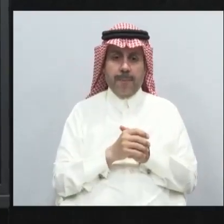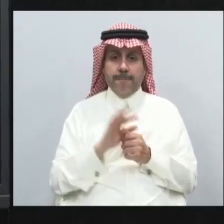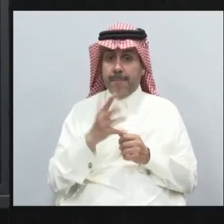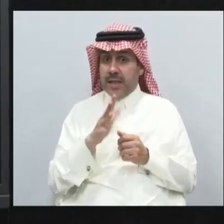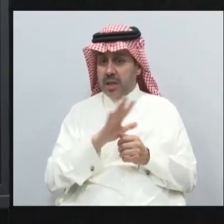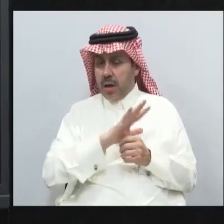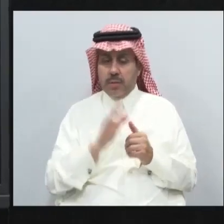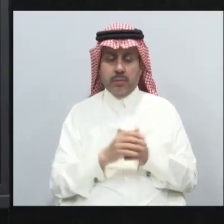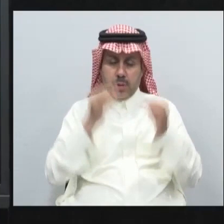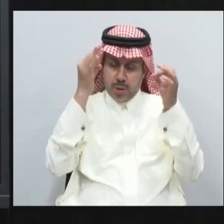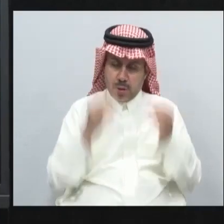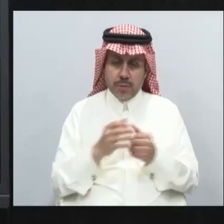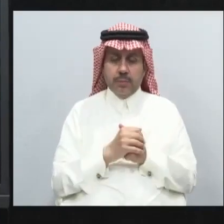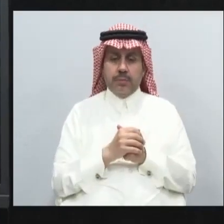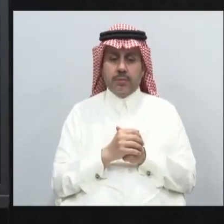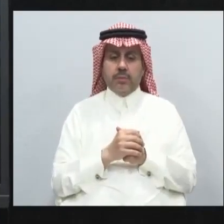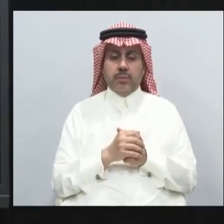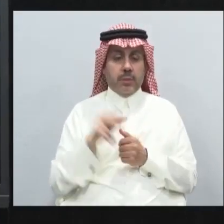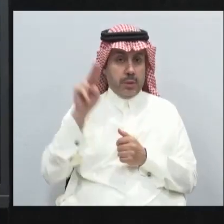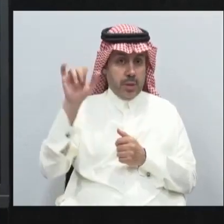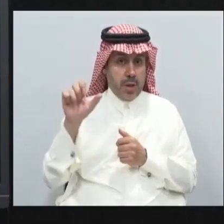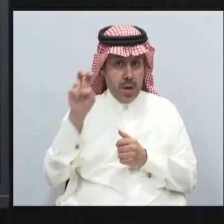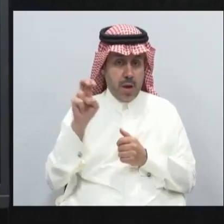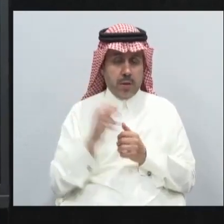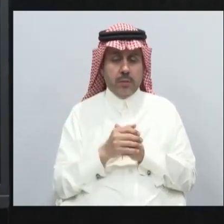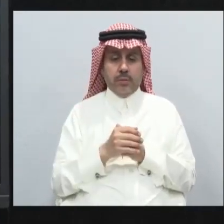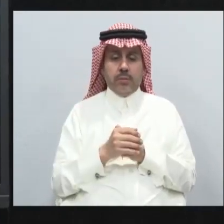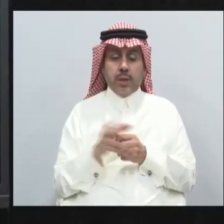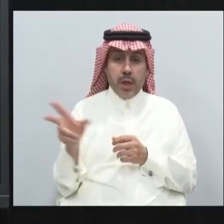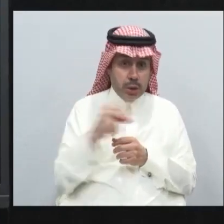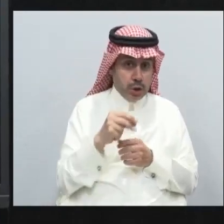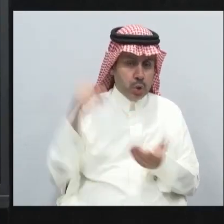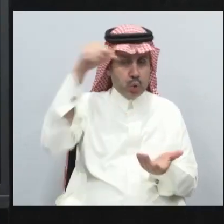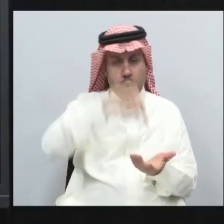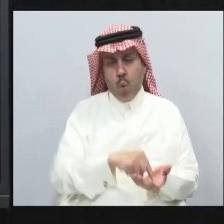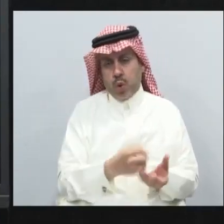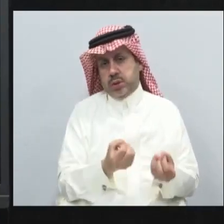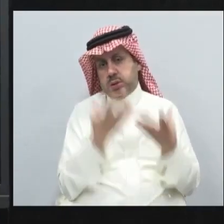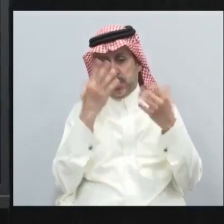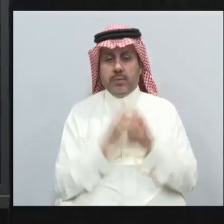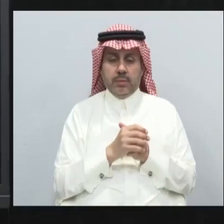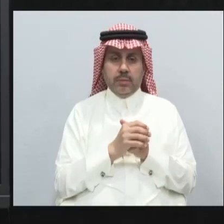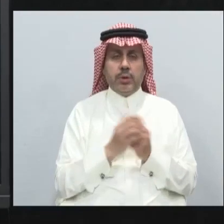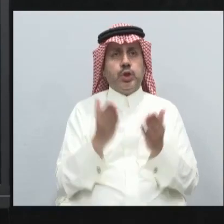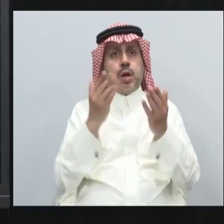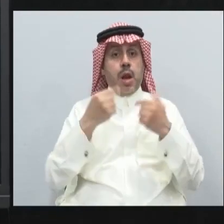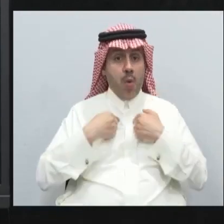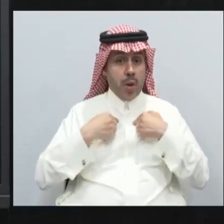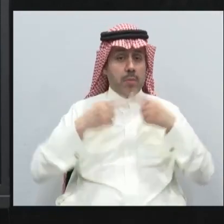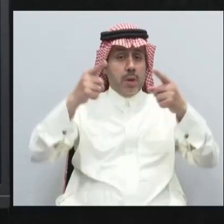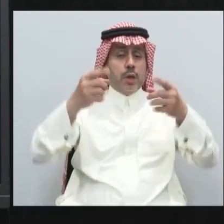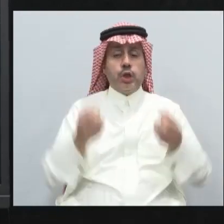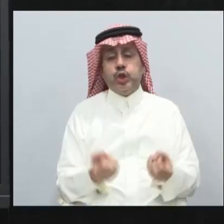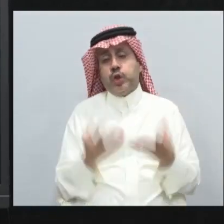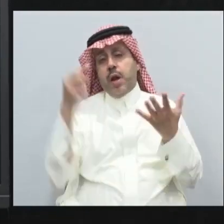عندي شك انما هو يقين فاذا تيقنت النتيجه كما قال عليه الصلاه والسلام دخل الجنه جعلنا الله واياكم من